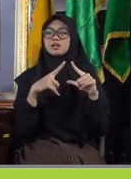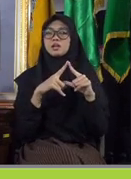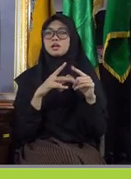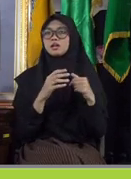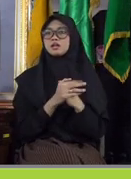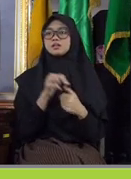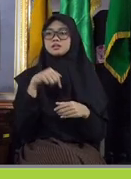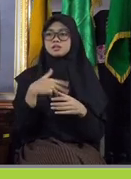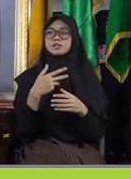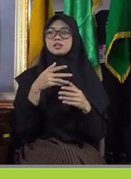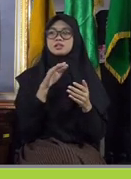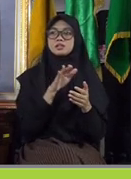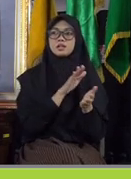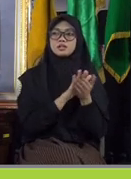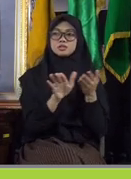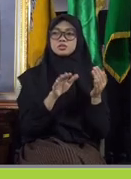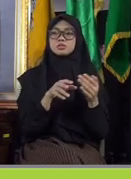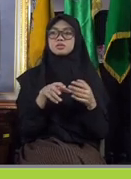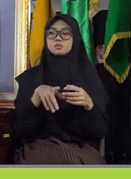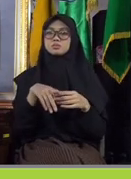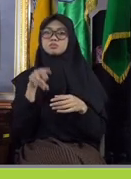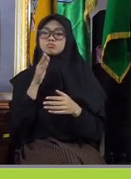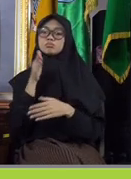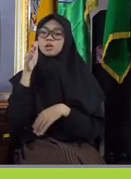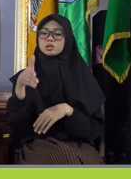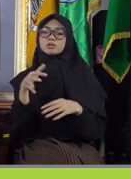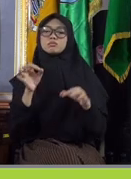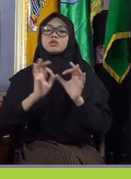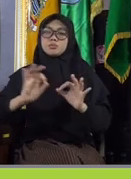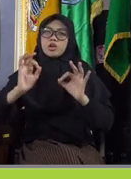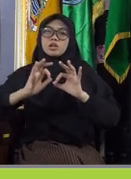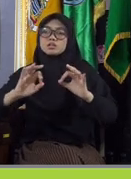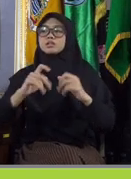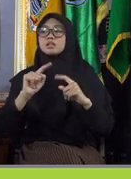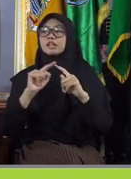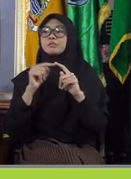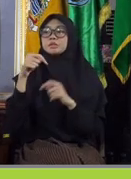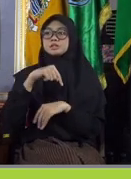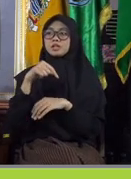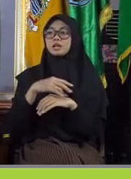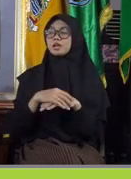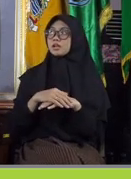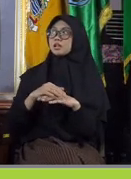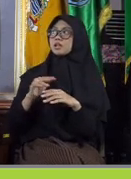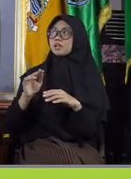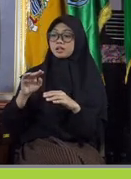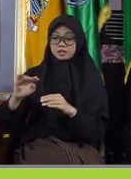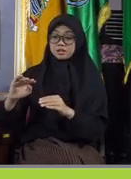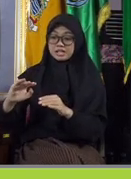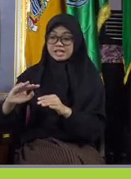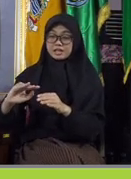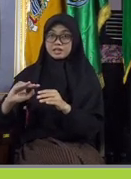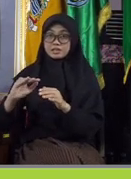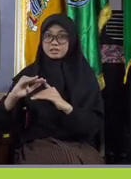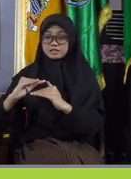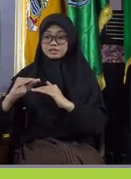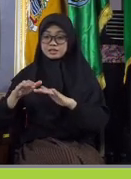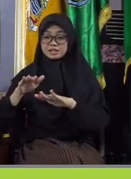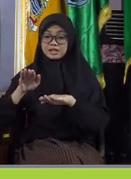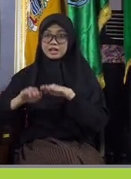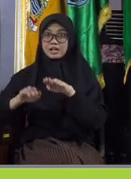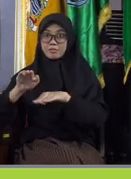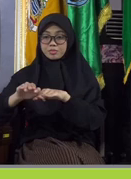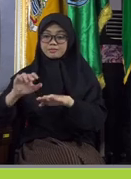didisposisi kesana diberesin Hai sekarang itu tegel copot Siji wae lapor